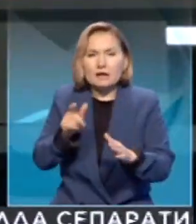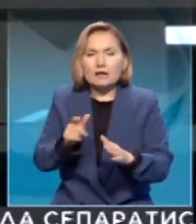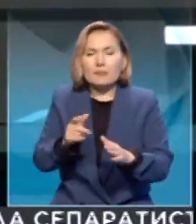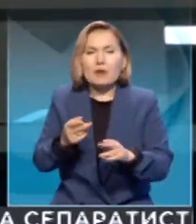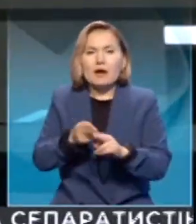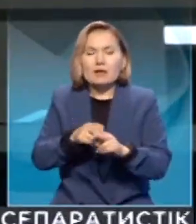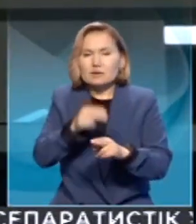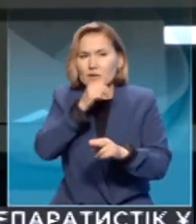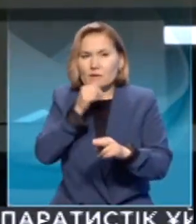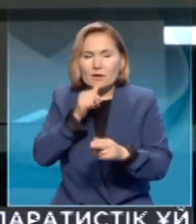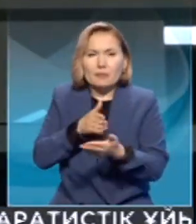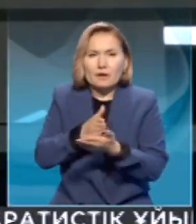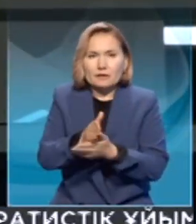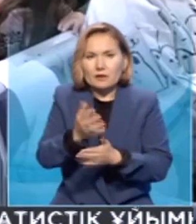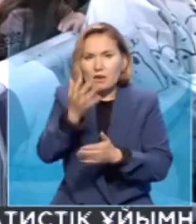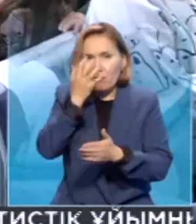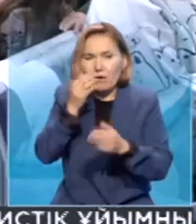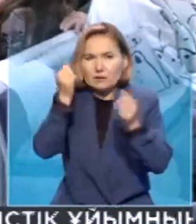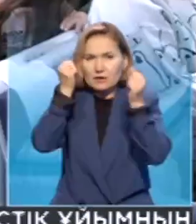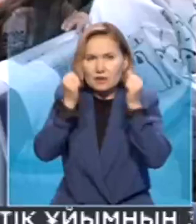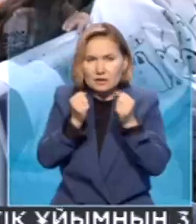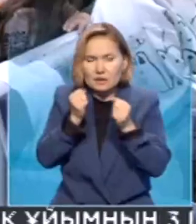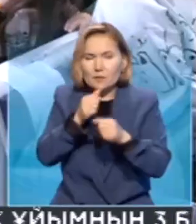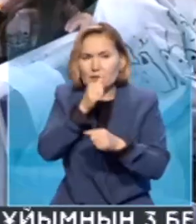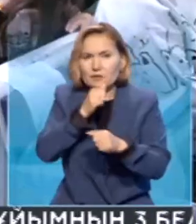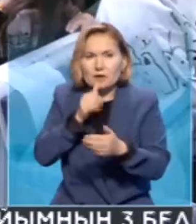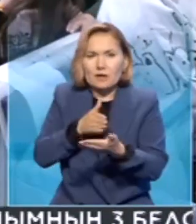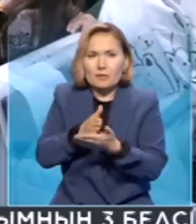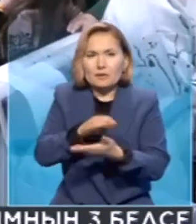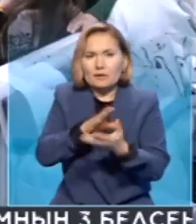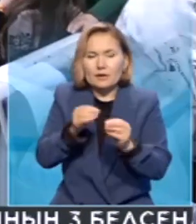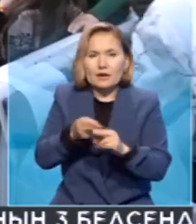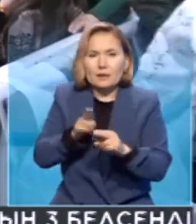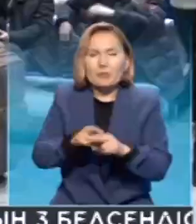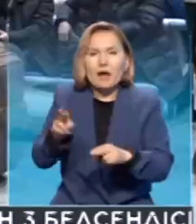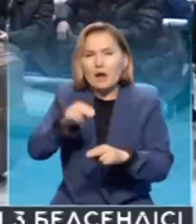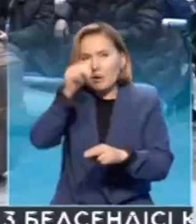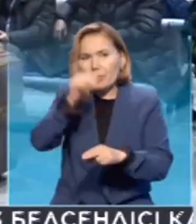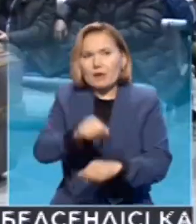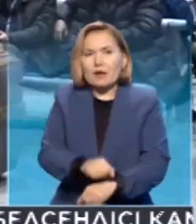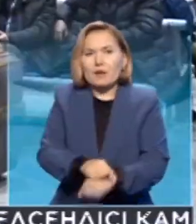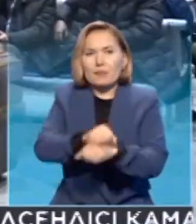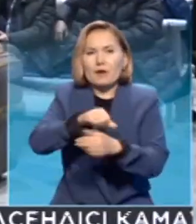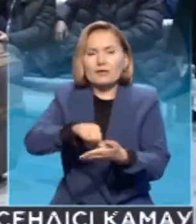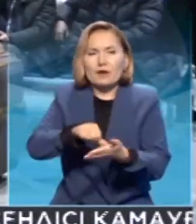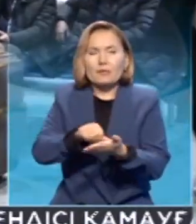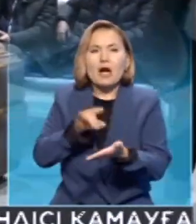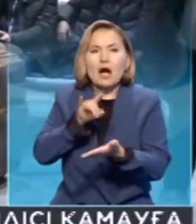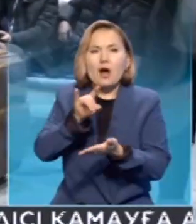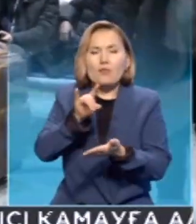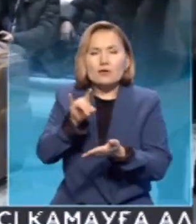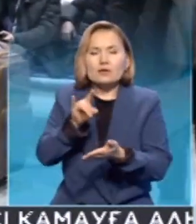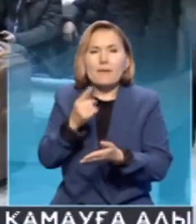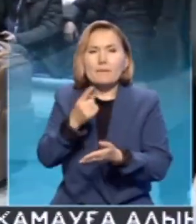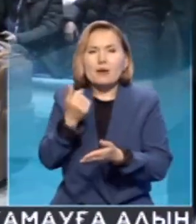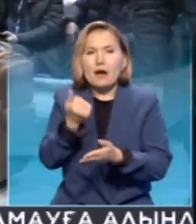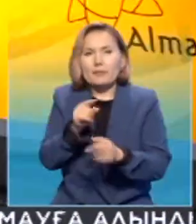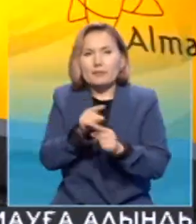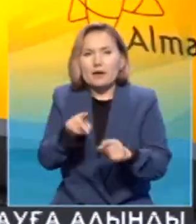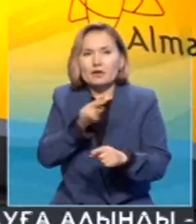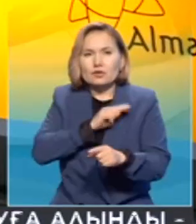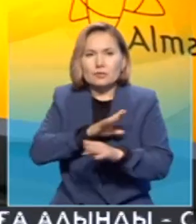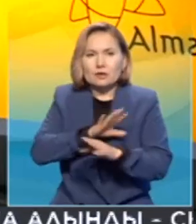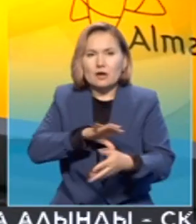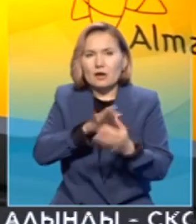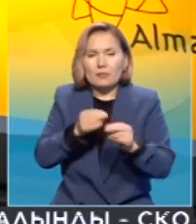қарай ауа айқай шу басталып кеткенін айтқан. Еске салсақ, қаңтар оқиғасы кезінде әуежай бір апта бойы жұмыс істемеді. Нысанға